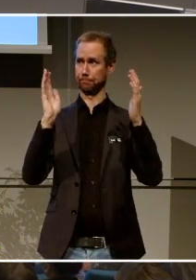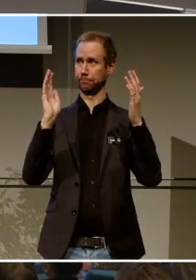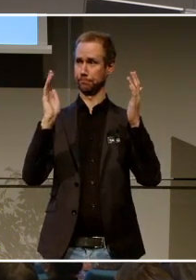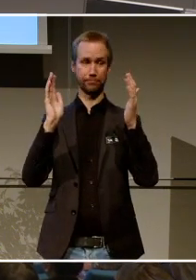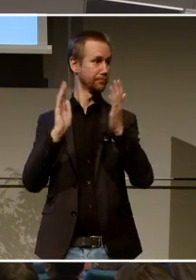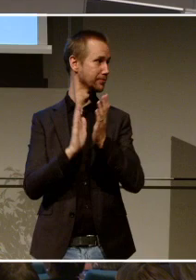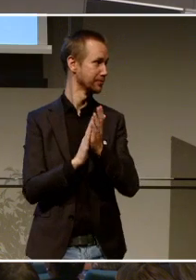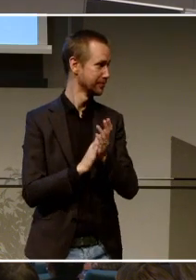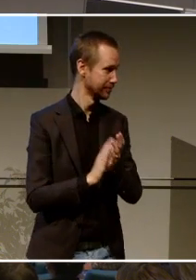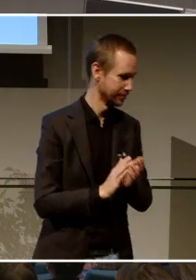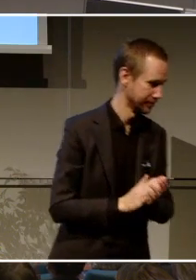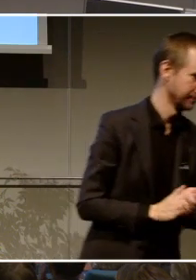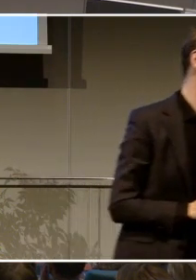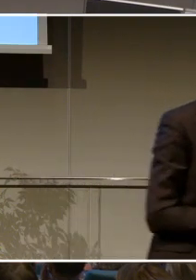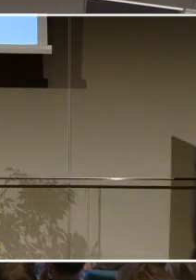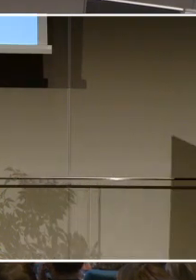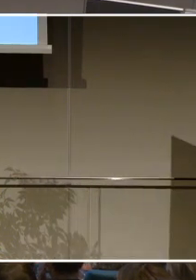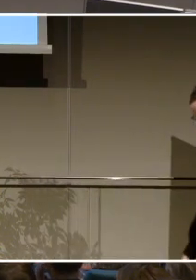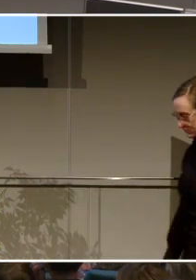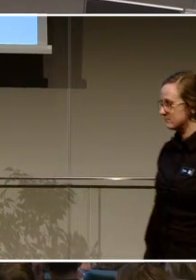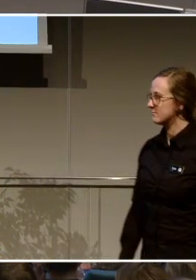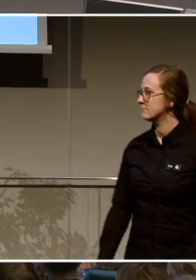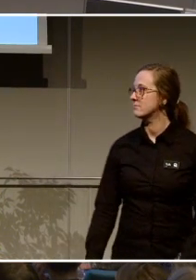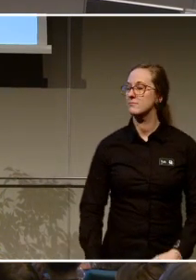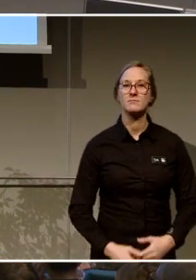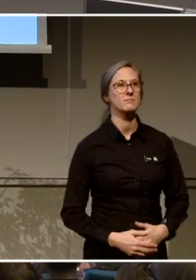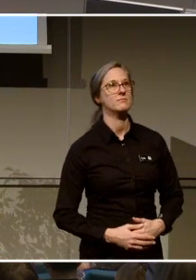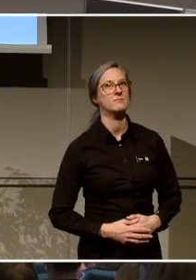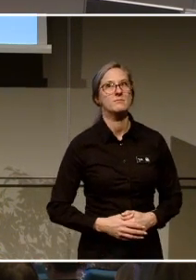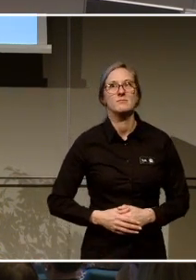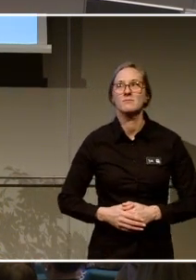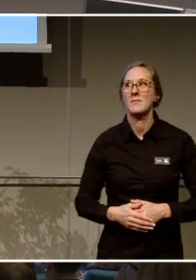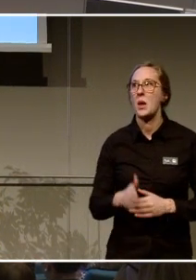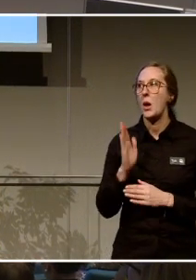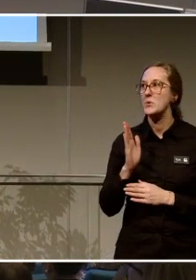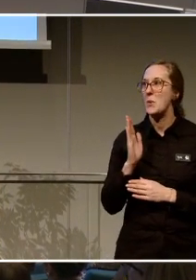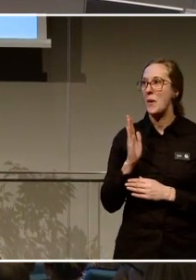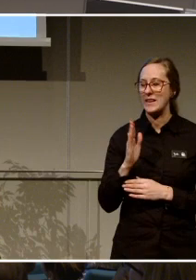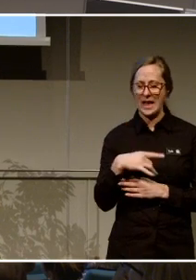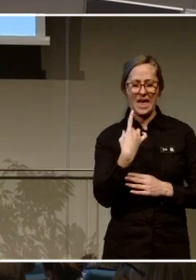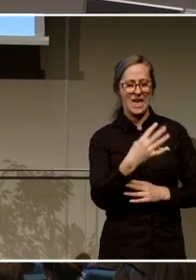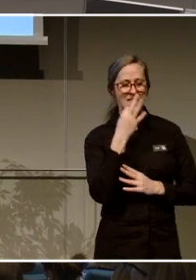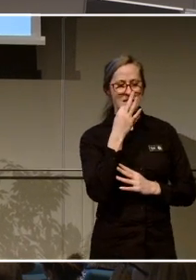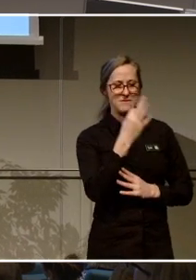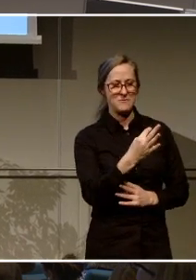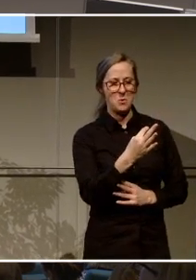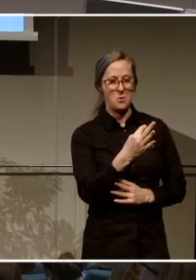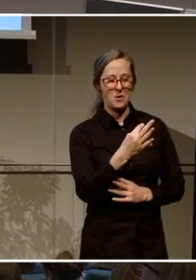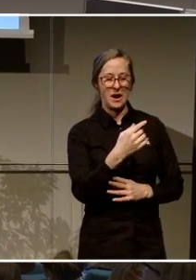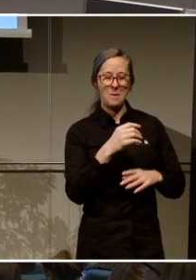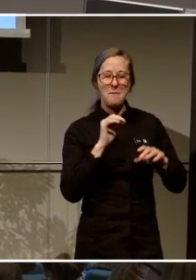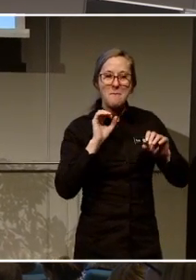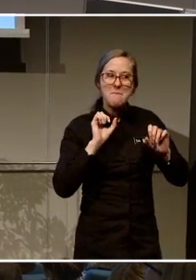Tack så väldigt mycket. Ha? Jag ska kasta ur mig en fråga som jag inte riktigt kan bärga